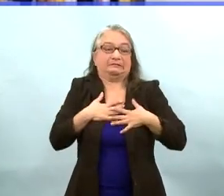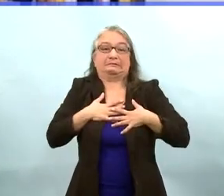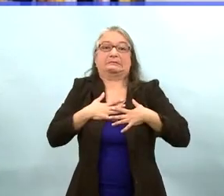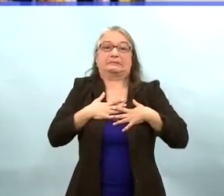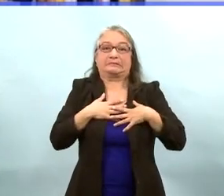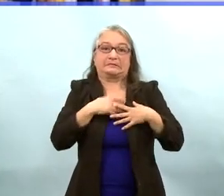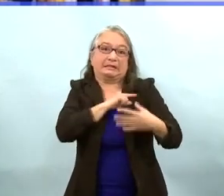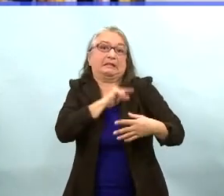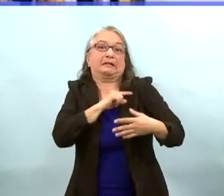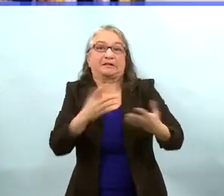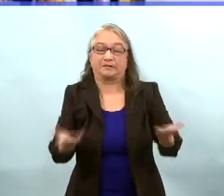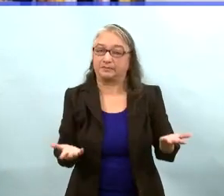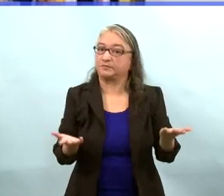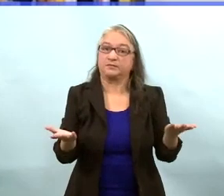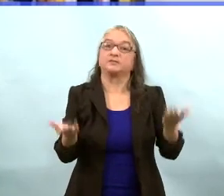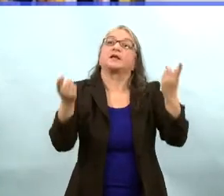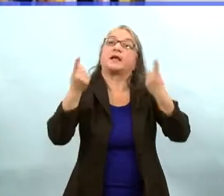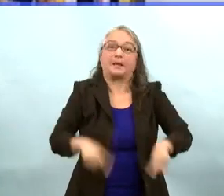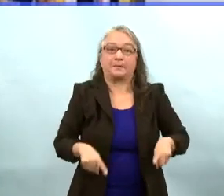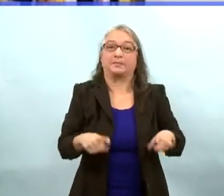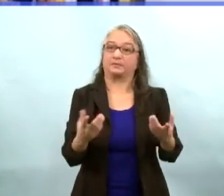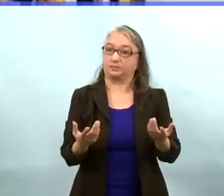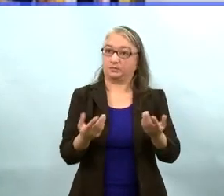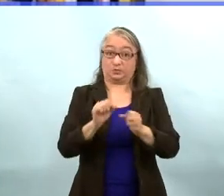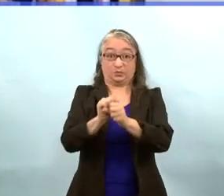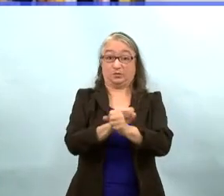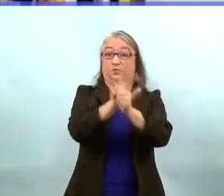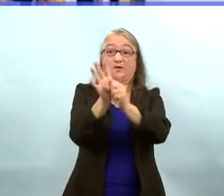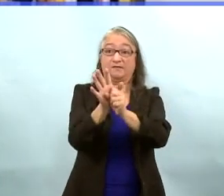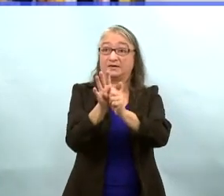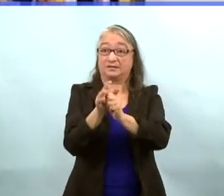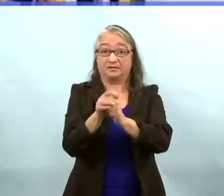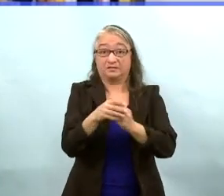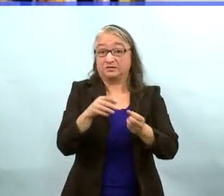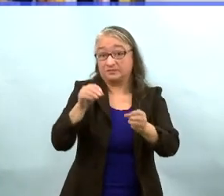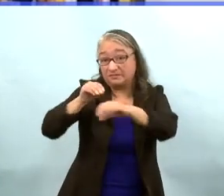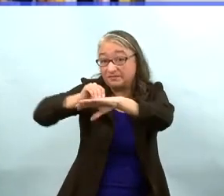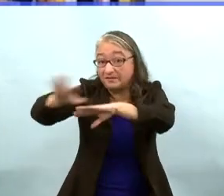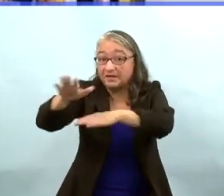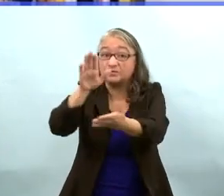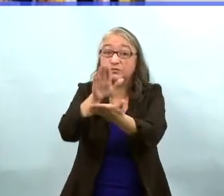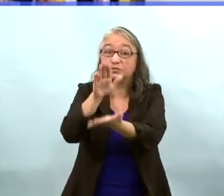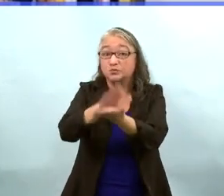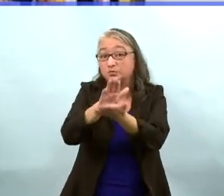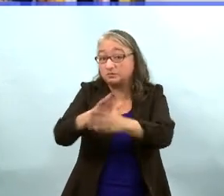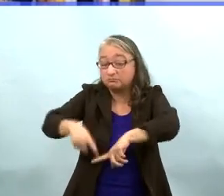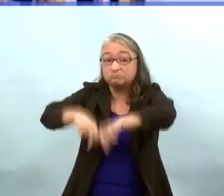l'isolation sociale, accès réduit aux activités qu'ils adorent. Tout ça, ça a vraiment été